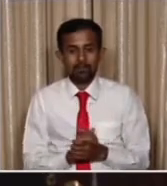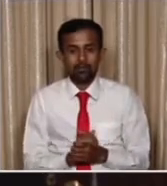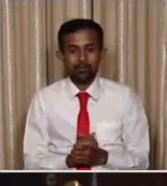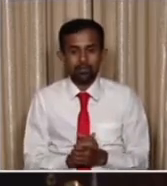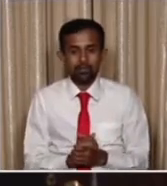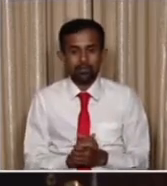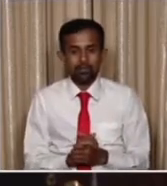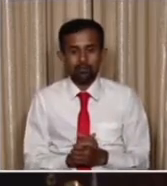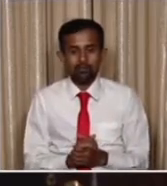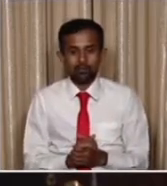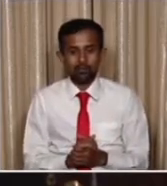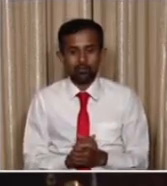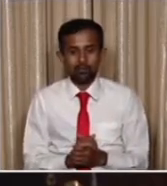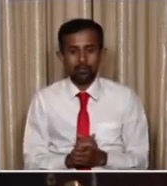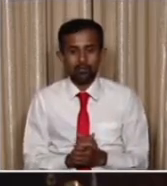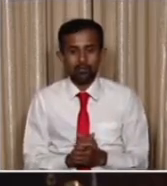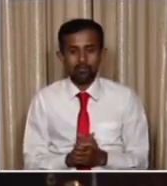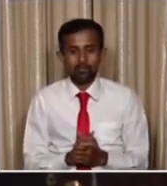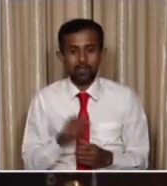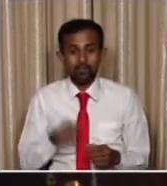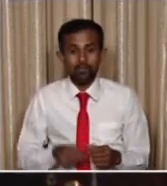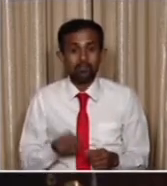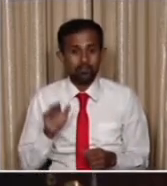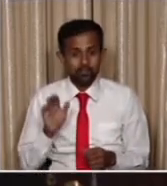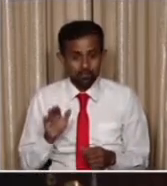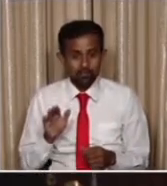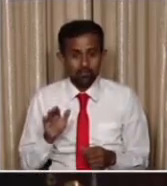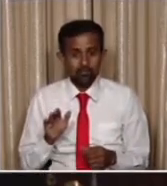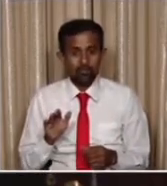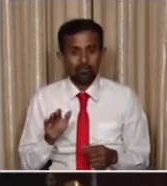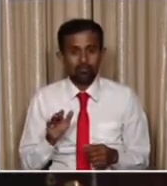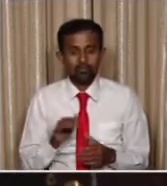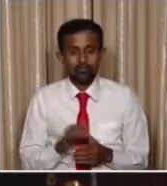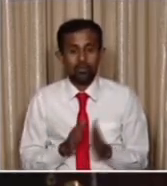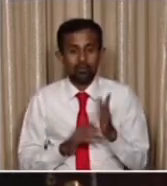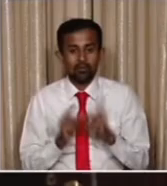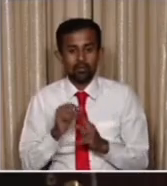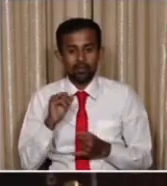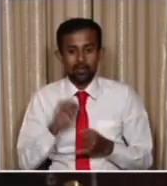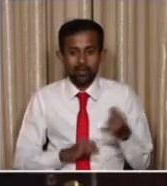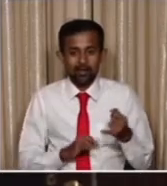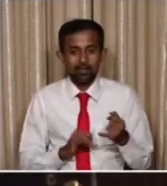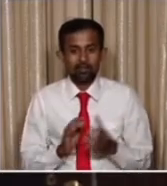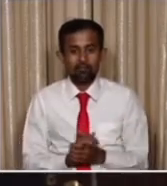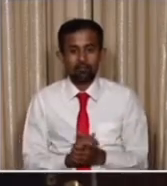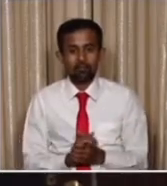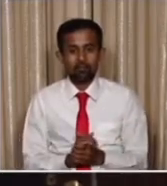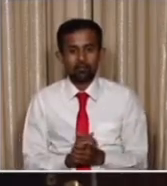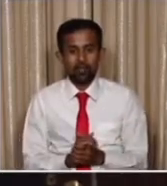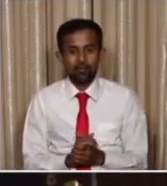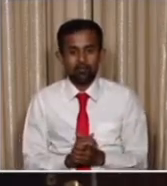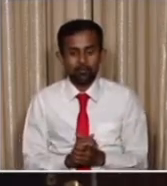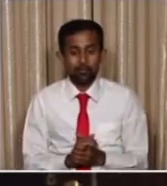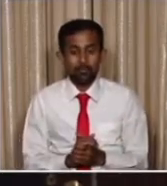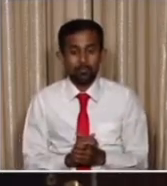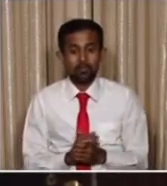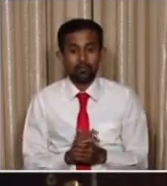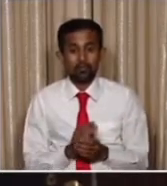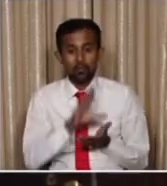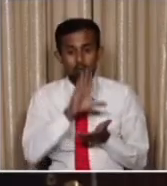නැහැ. මේක සීදූවි හදලා තියෙන කියලා කියන්නේ සෞඛ්‍ය අමාත්‍යංශ ලේකම් තුමා. අර රුධිර